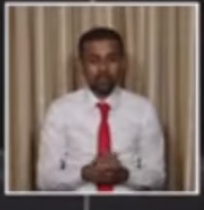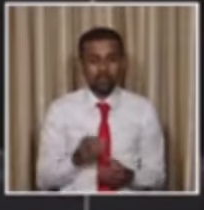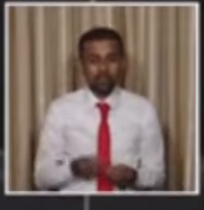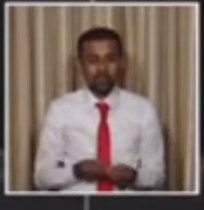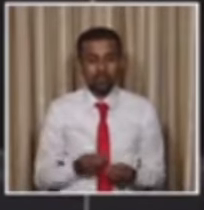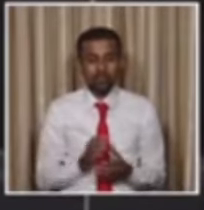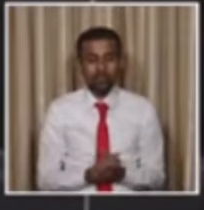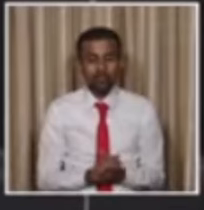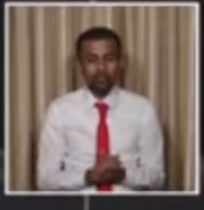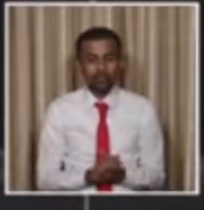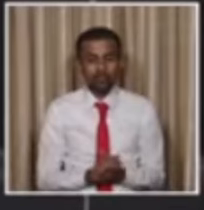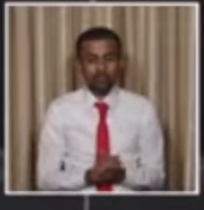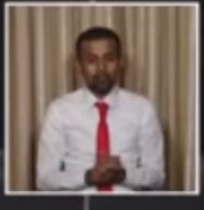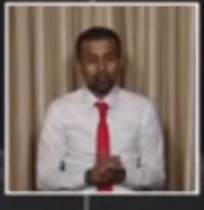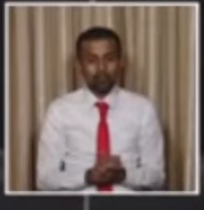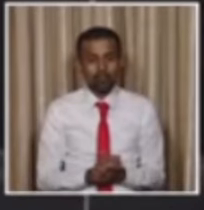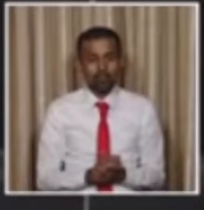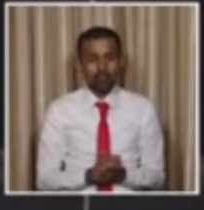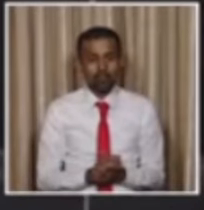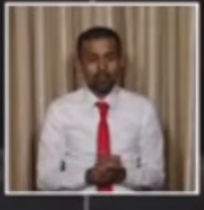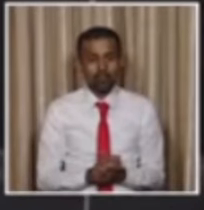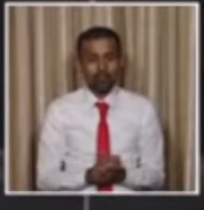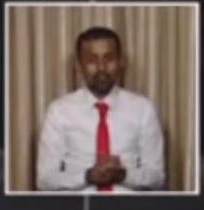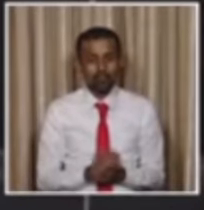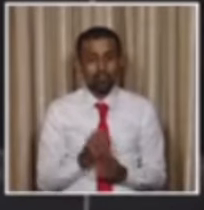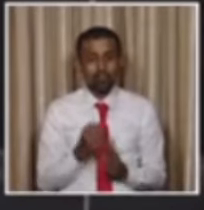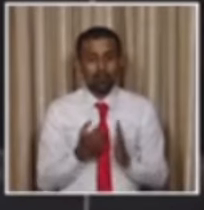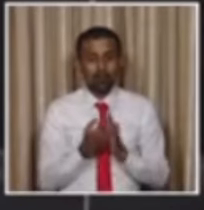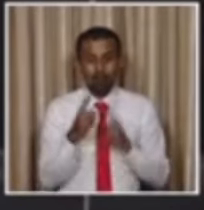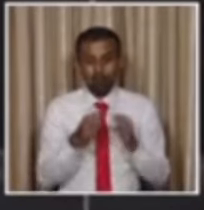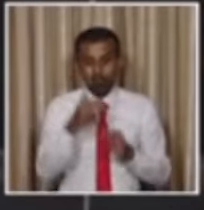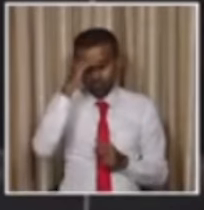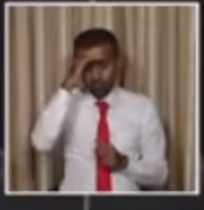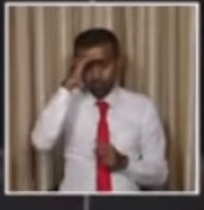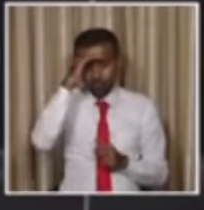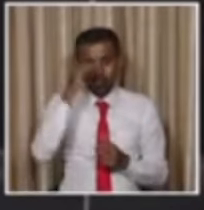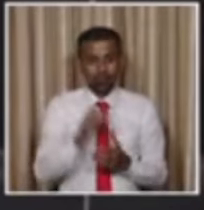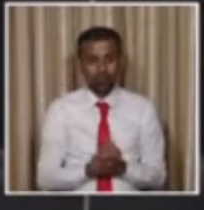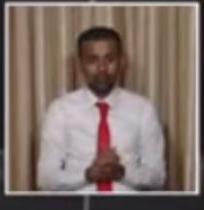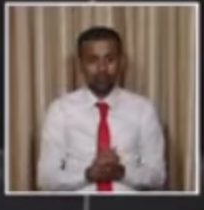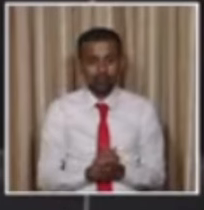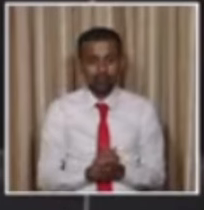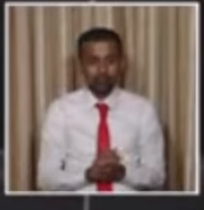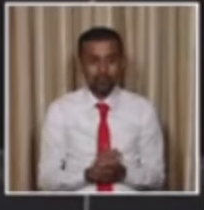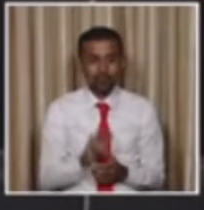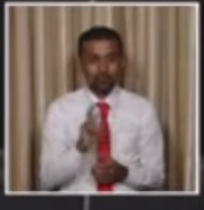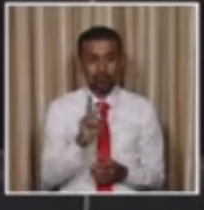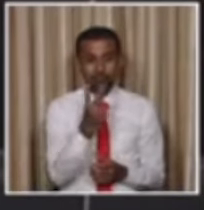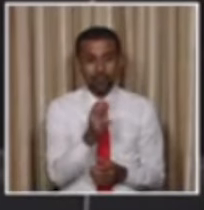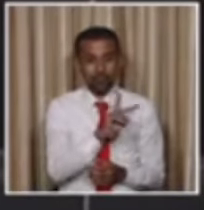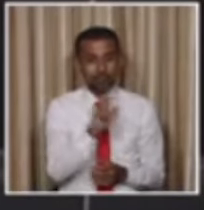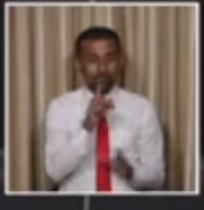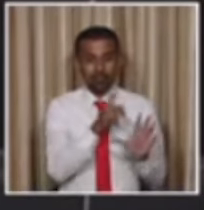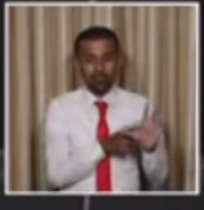කැමතියි. අපි ගරු කතානායකතුමනි, මේ 21 වෙනි